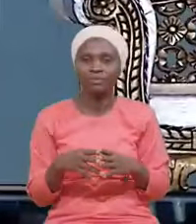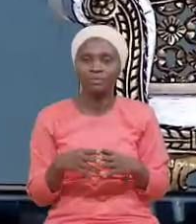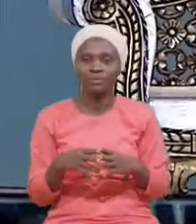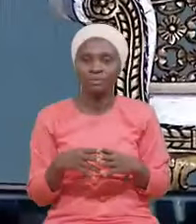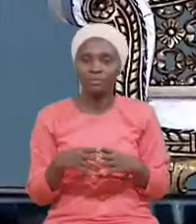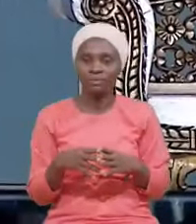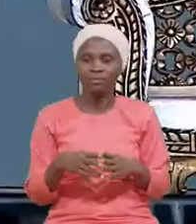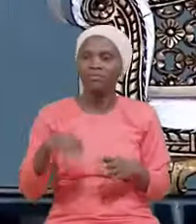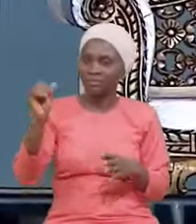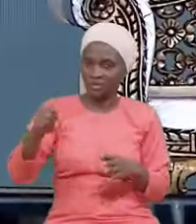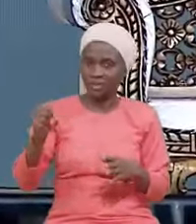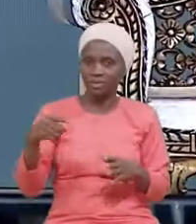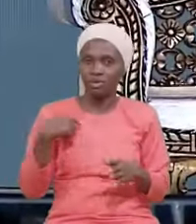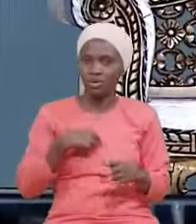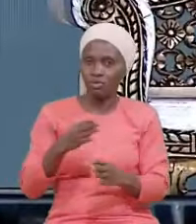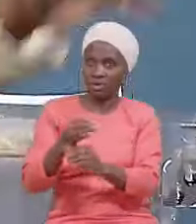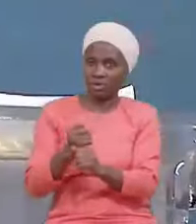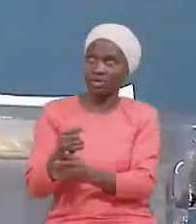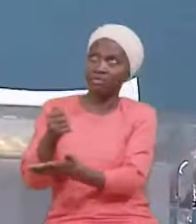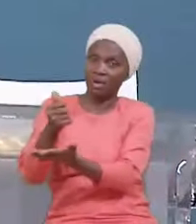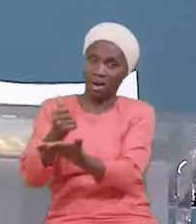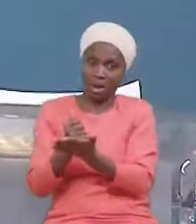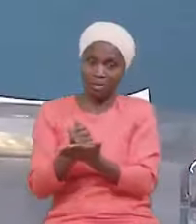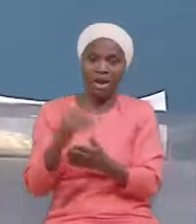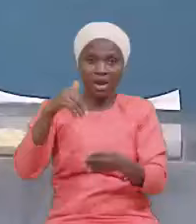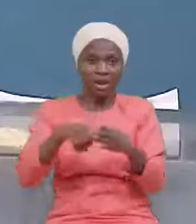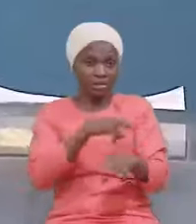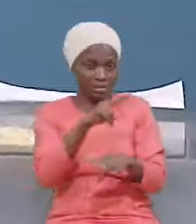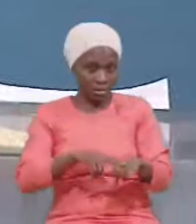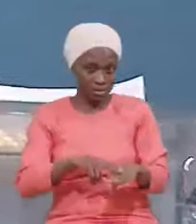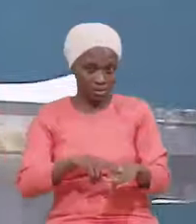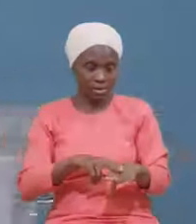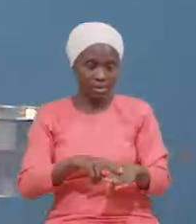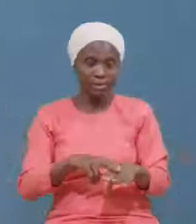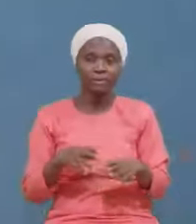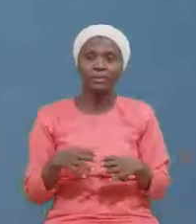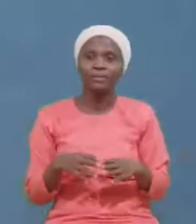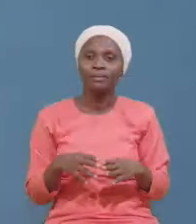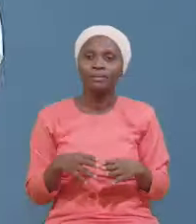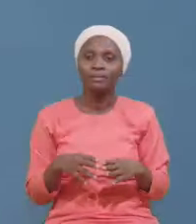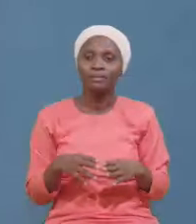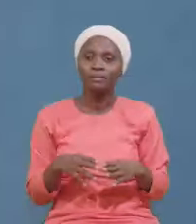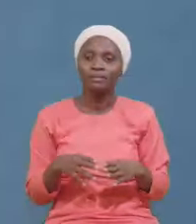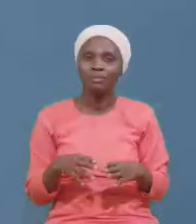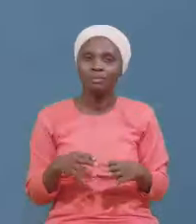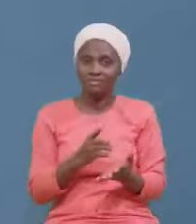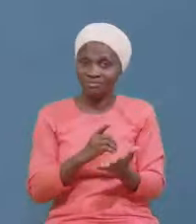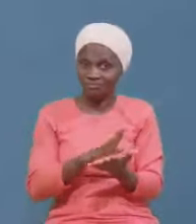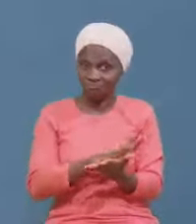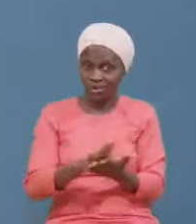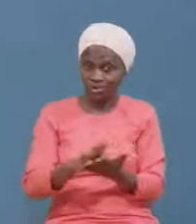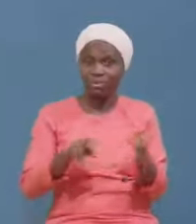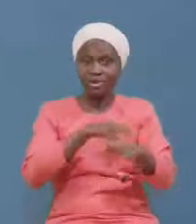ఉన్నాయి. Yes, we receive help in the natural. అవును మనం ప్రకృతి పరిధిలో చూసినప్పుడు supernatural.